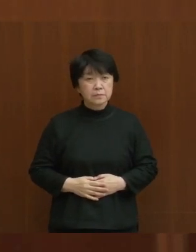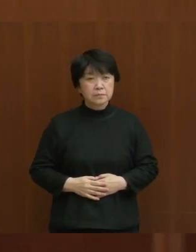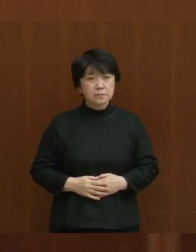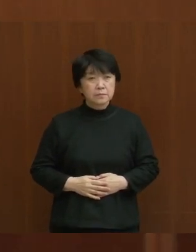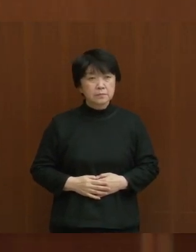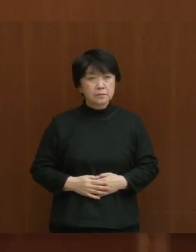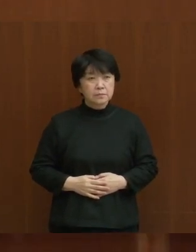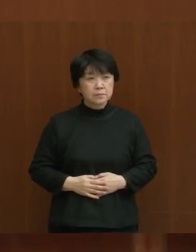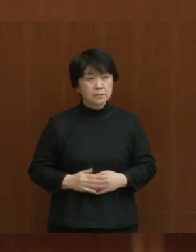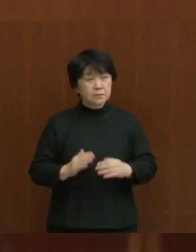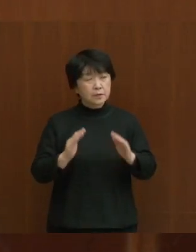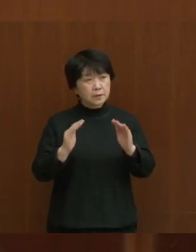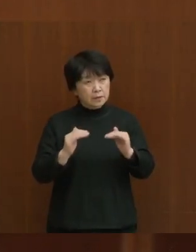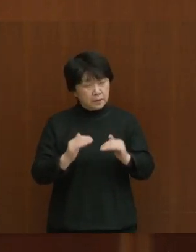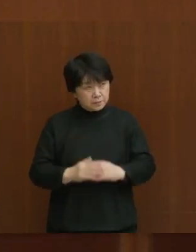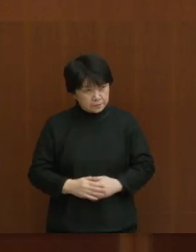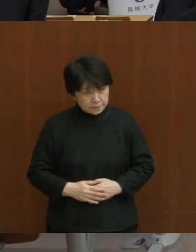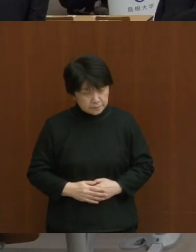礼。